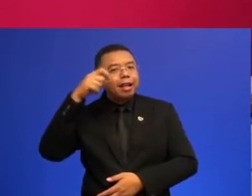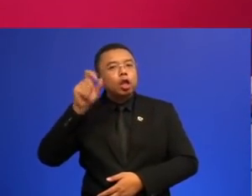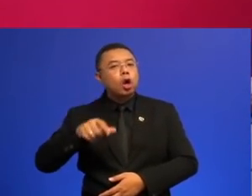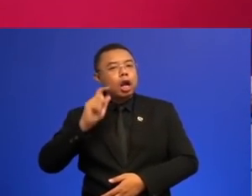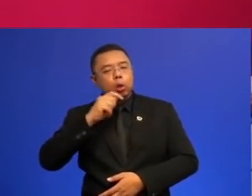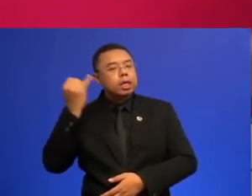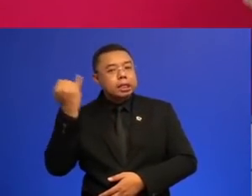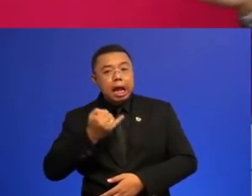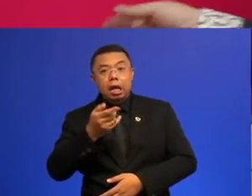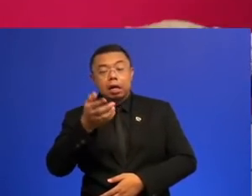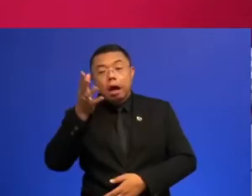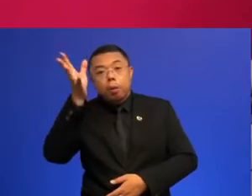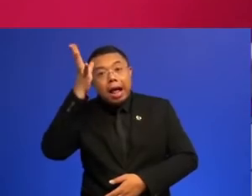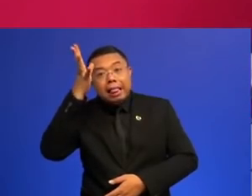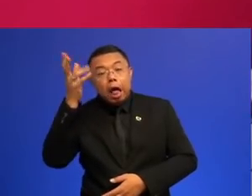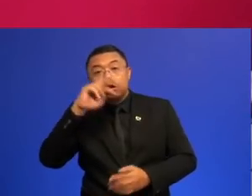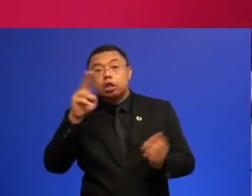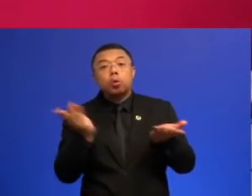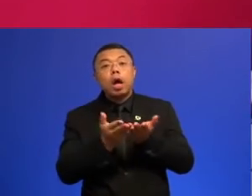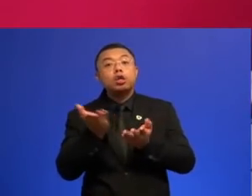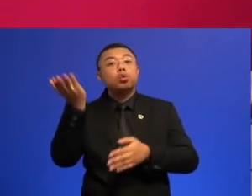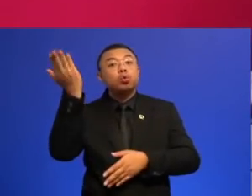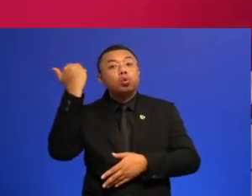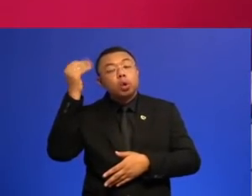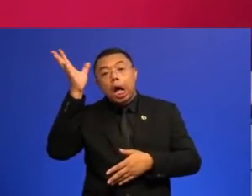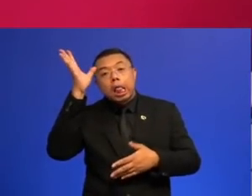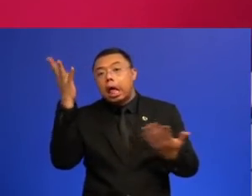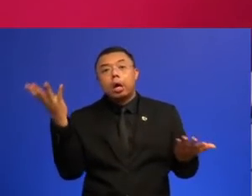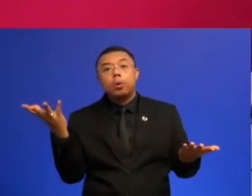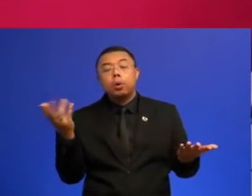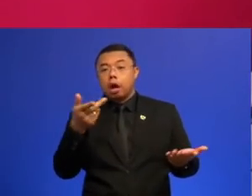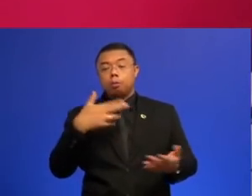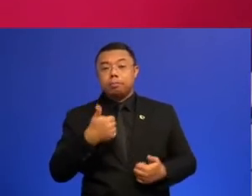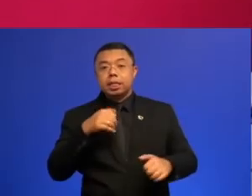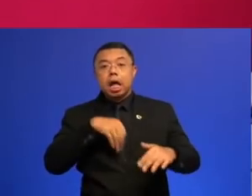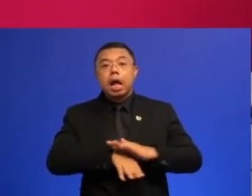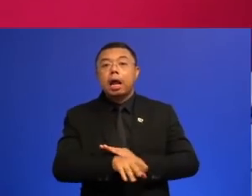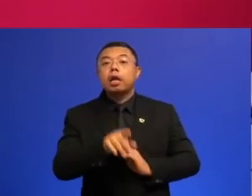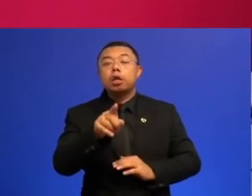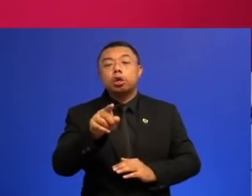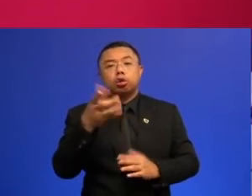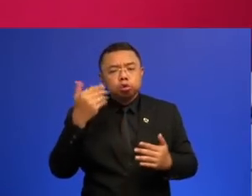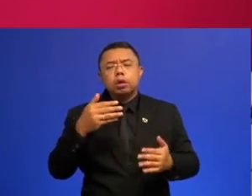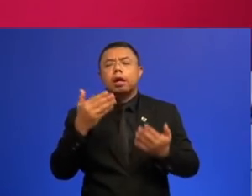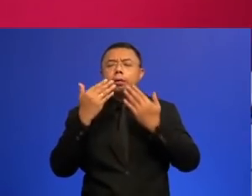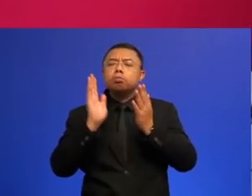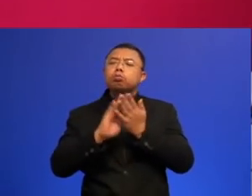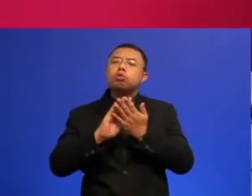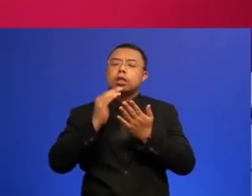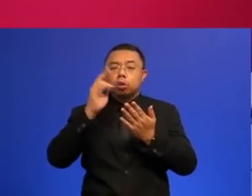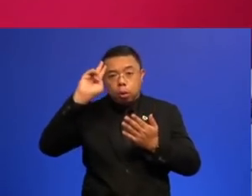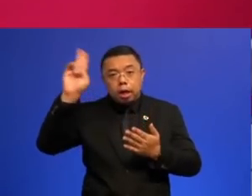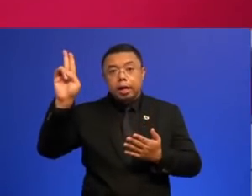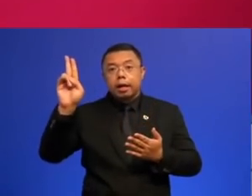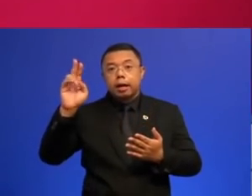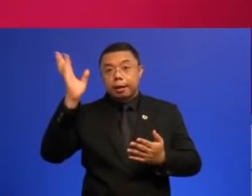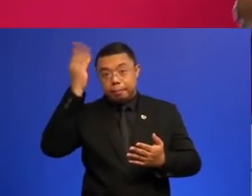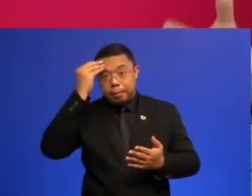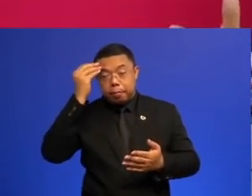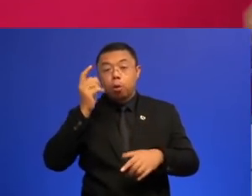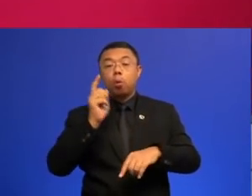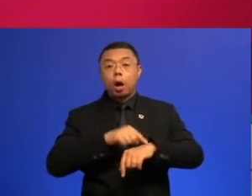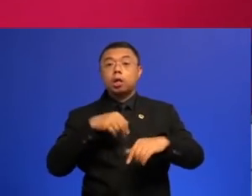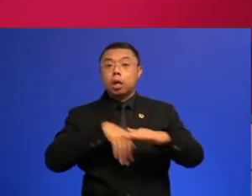tua. You kan tidak tahu kondisi yang ada waktu itu. You bisa dilahirkan pun udah syukur-syukur loh. Ngerti gak waktu